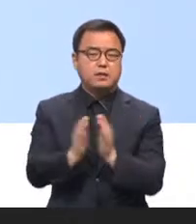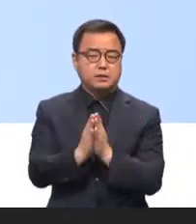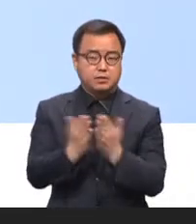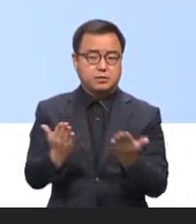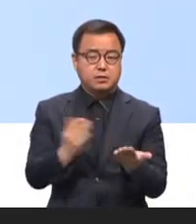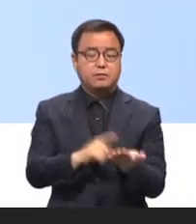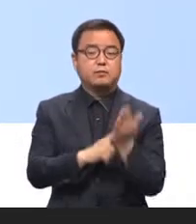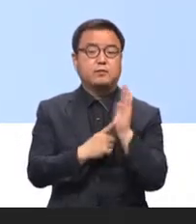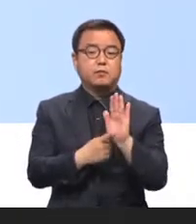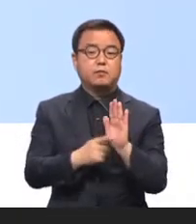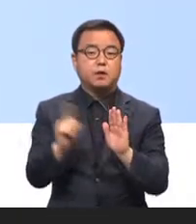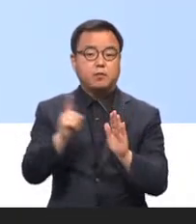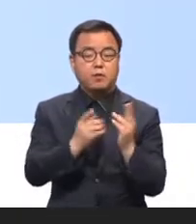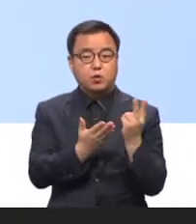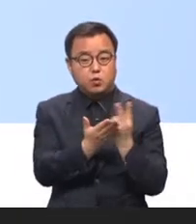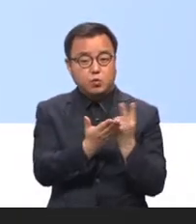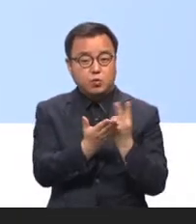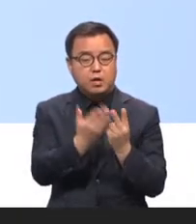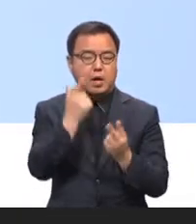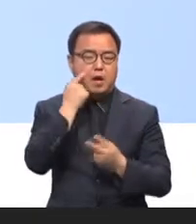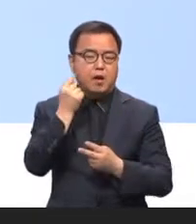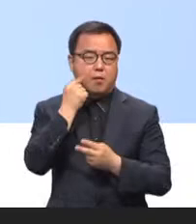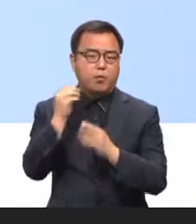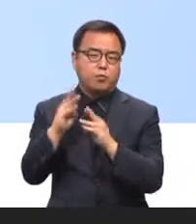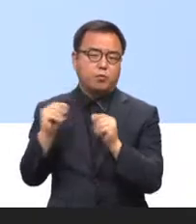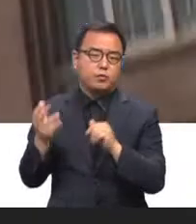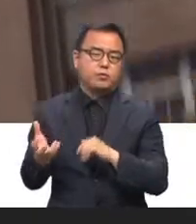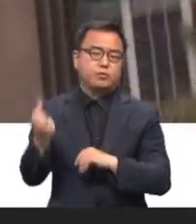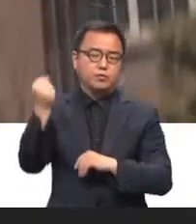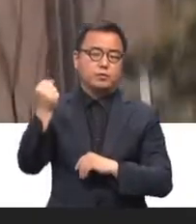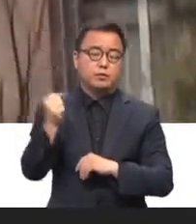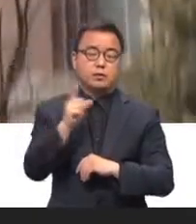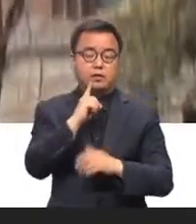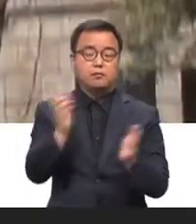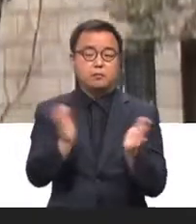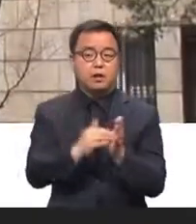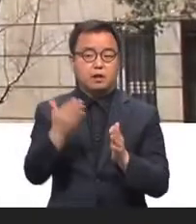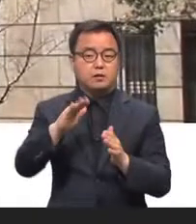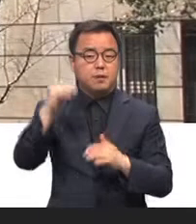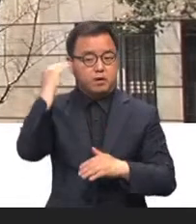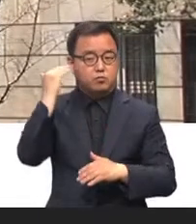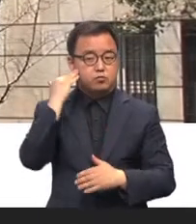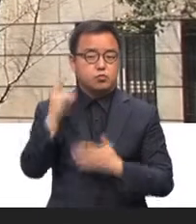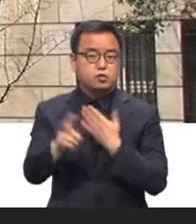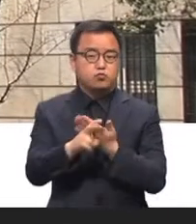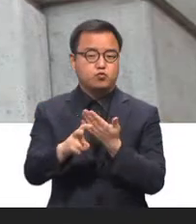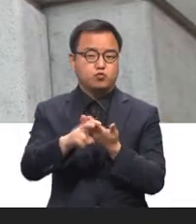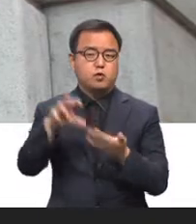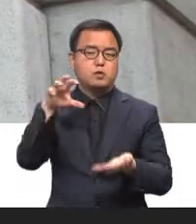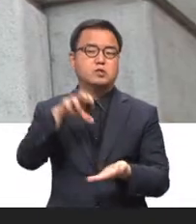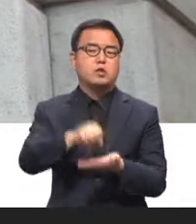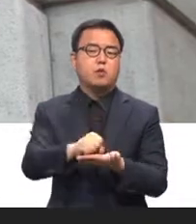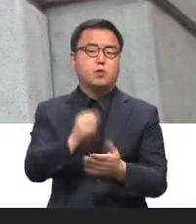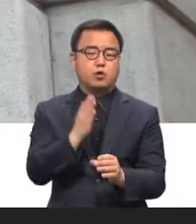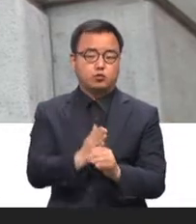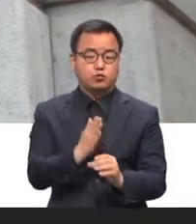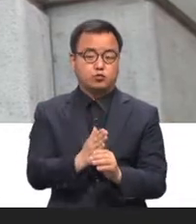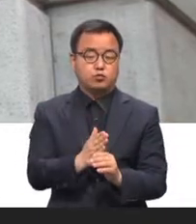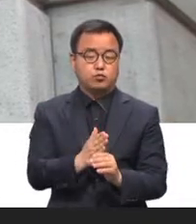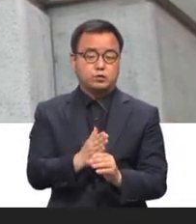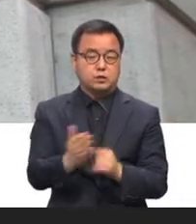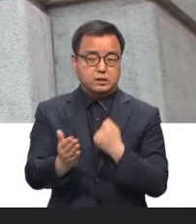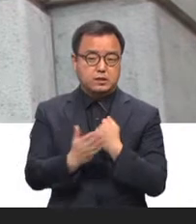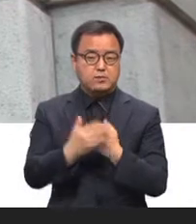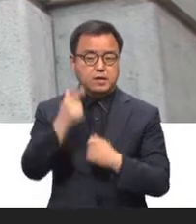보면 독도는 일본의 고유 영토 다 이게 그런데 한국이 불법 점거하고 있다 그래서 일본 정부가